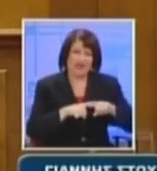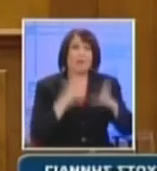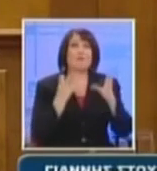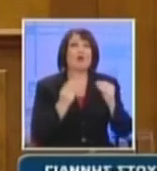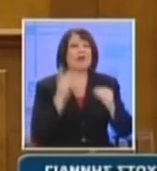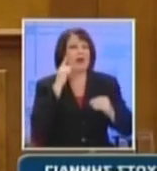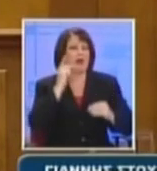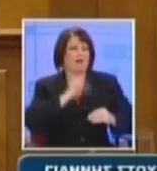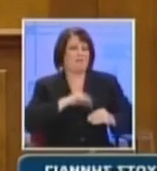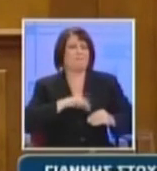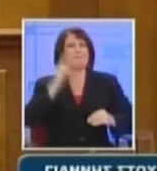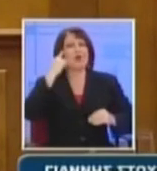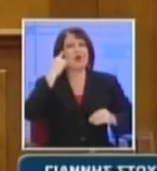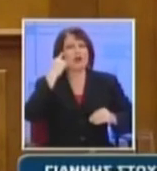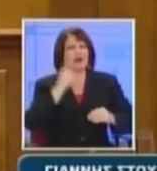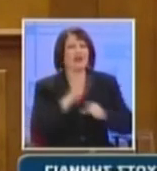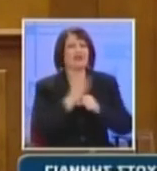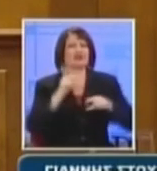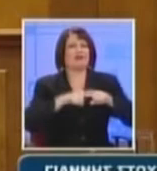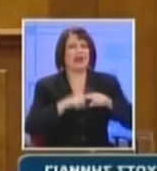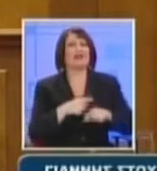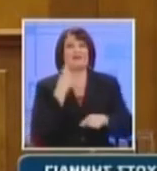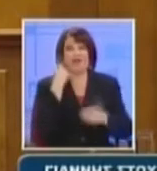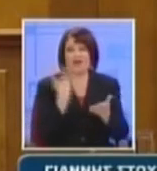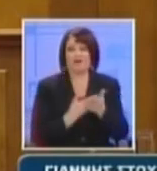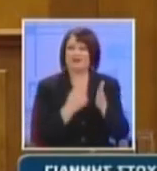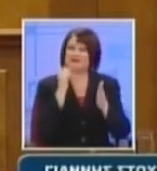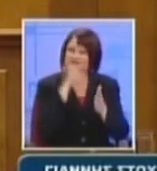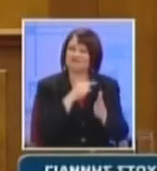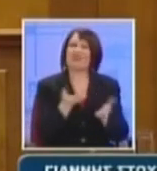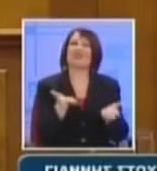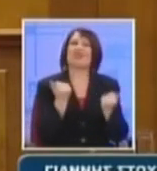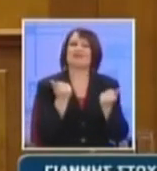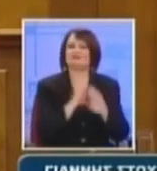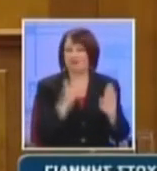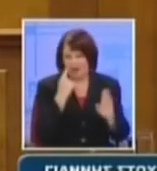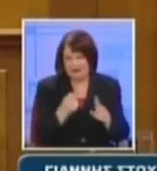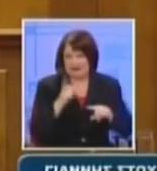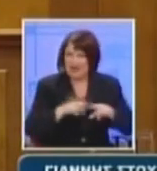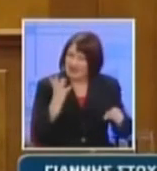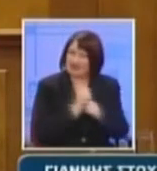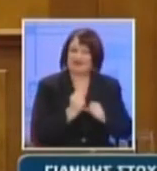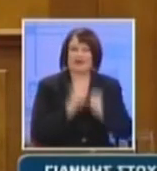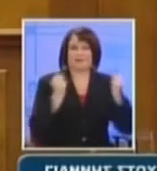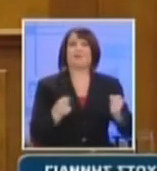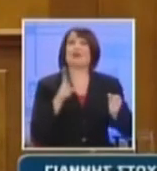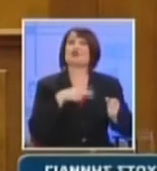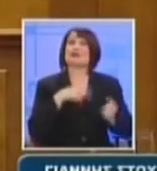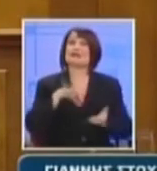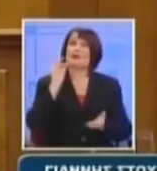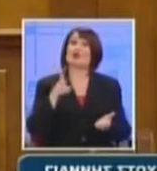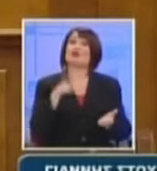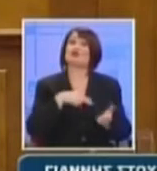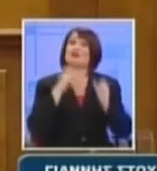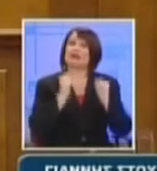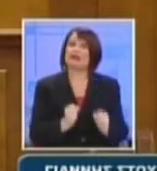καταστροφή. Τους διαψεύσαμε. Αυτό οφείλεται κυρίως στην αποφασιστικότητά μας και την ορθότητα των επιλογών μας, αλλά και